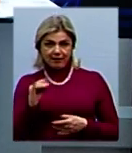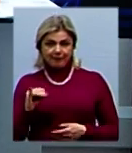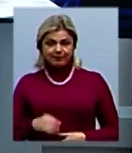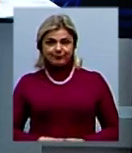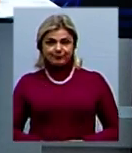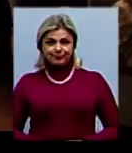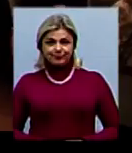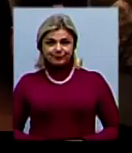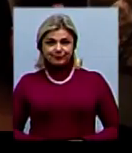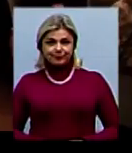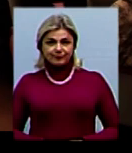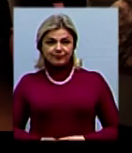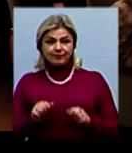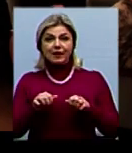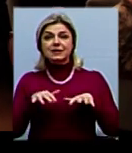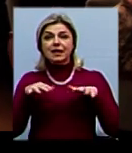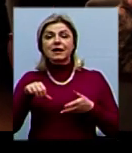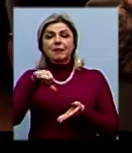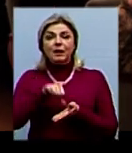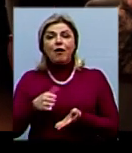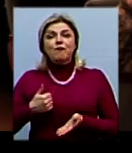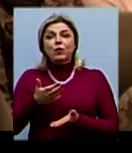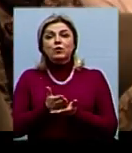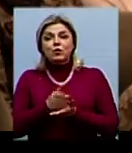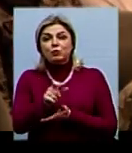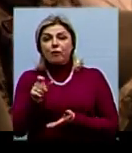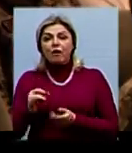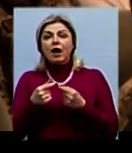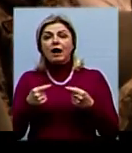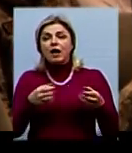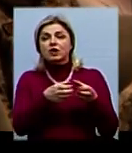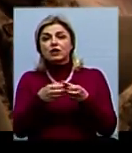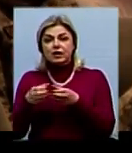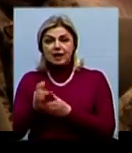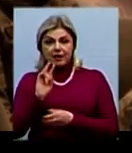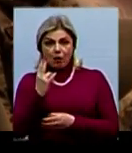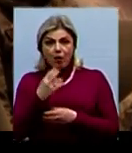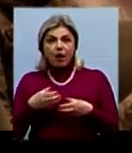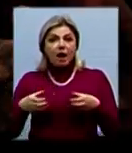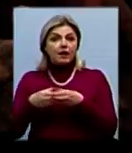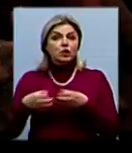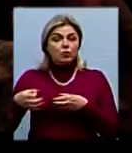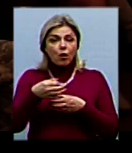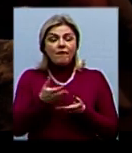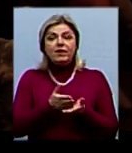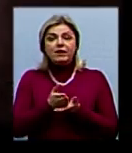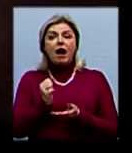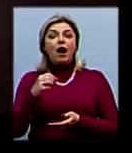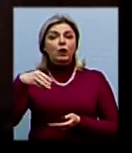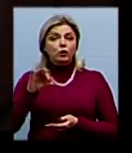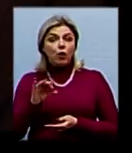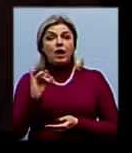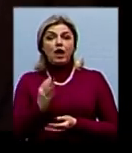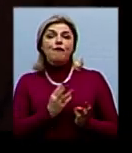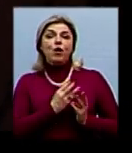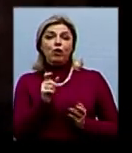театрі. В залі присутні військовослужбовці з різних частин Миколаївського гарнізону, ветерани АТО та ООС, волонтери.